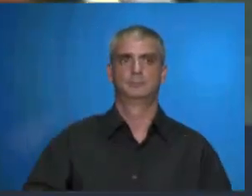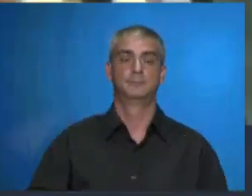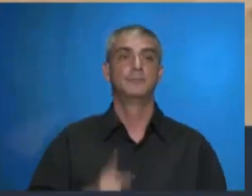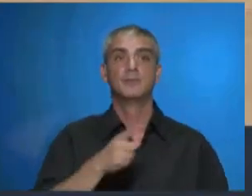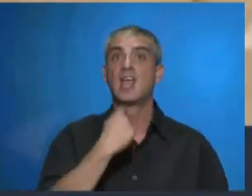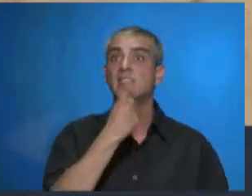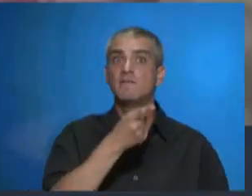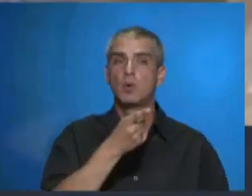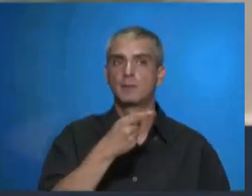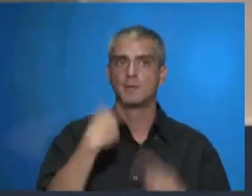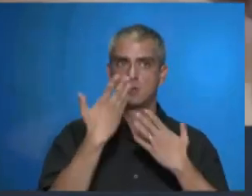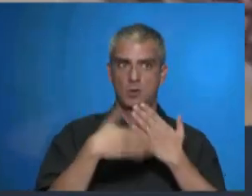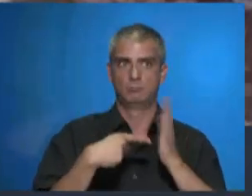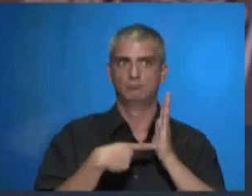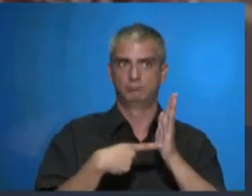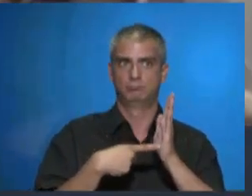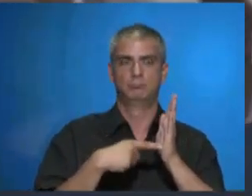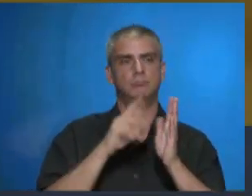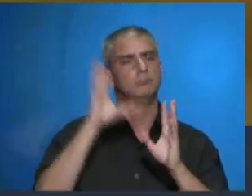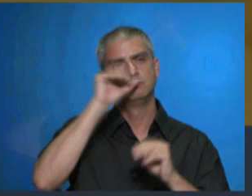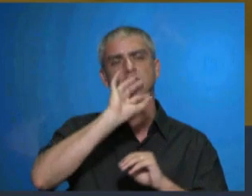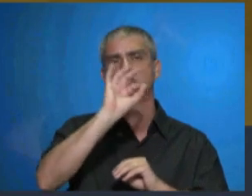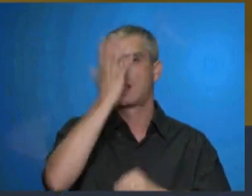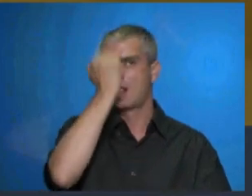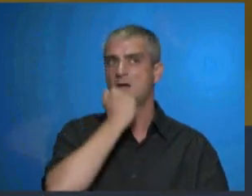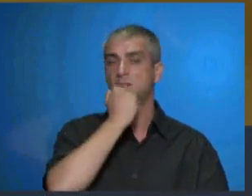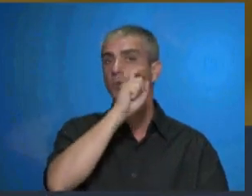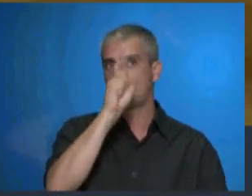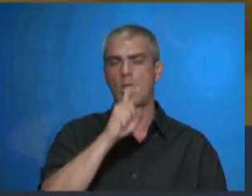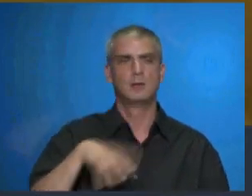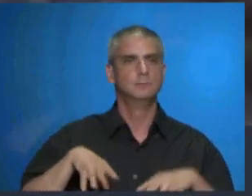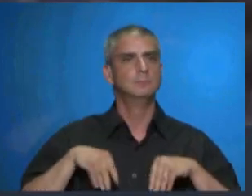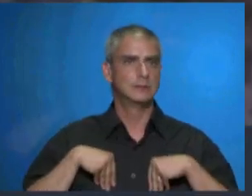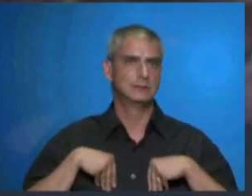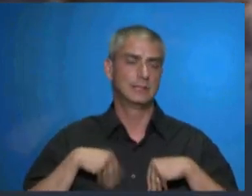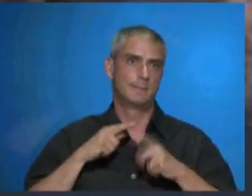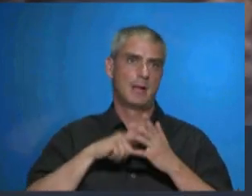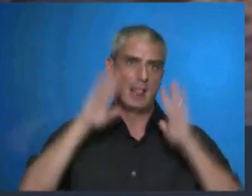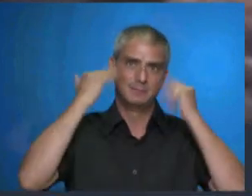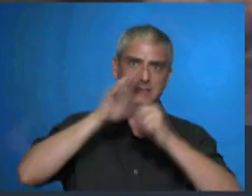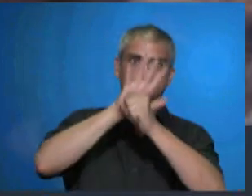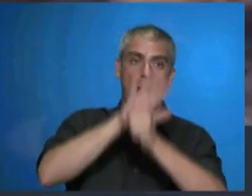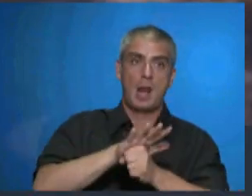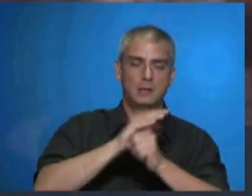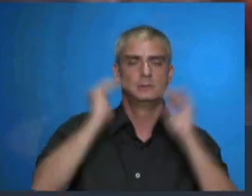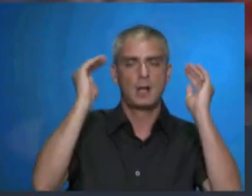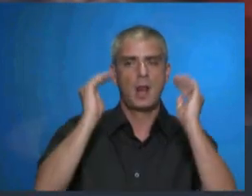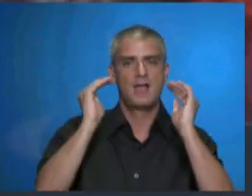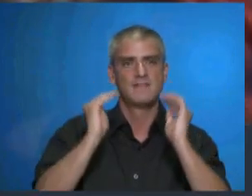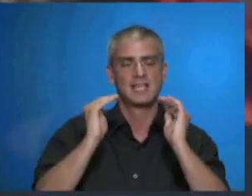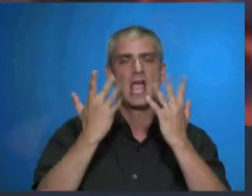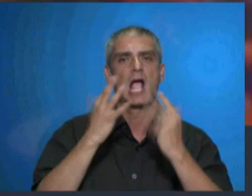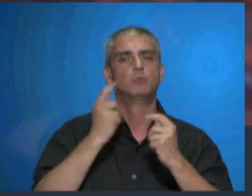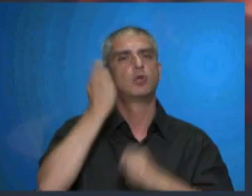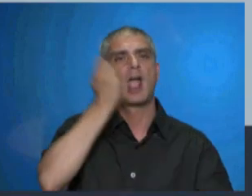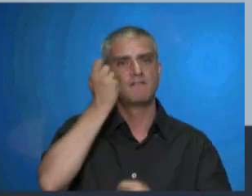הדיווחים ביממה האחרונה מצביעים על הכיוון הכללי שחמאס ככל הנראה הסכים לקבל בלחץ מצרי, להפחית בהדרגה את כמות